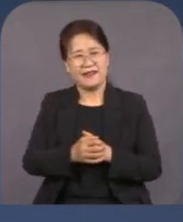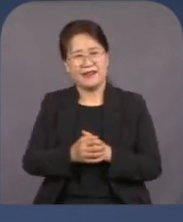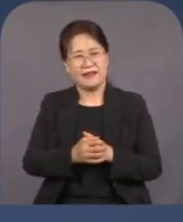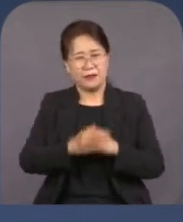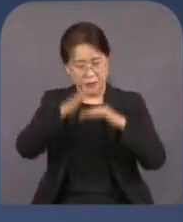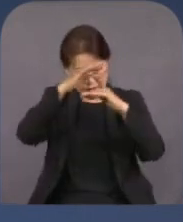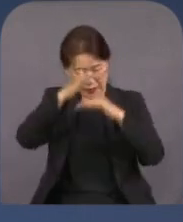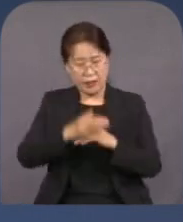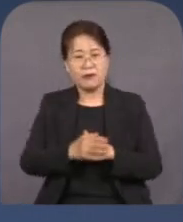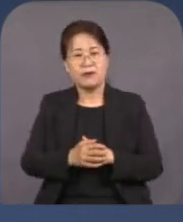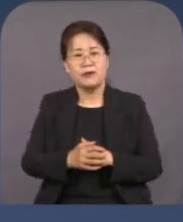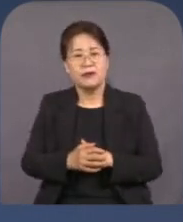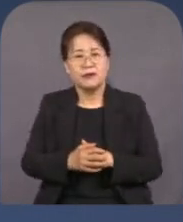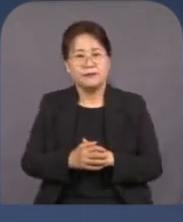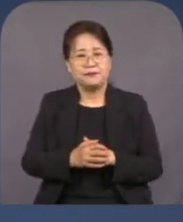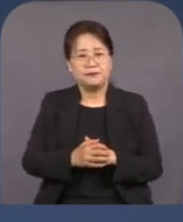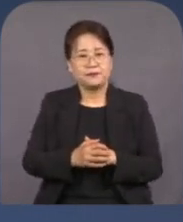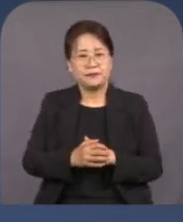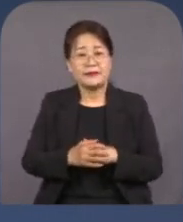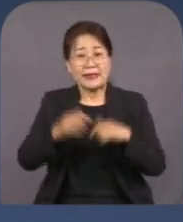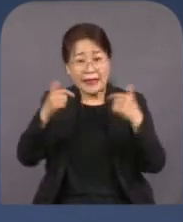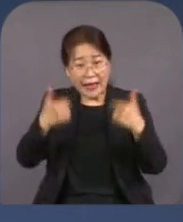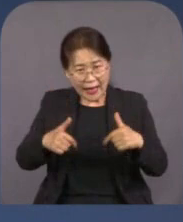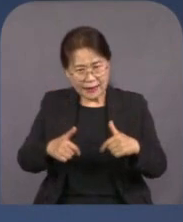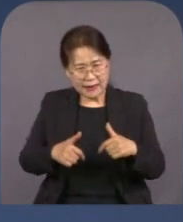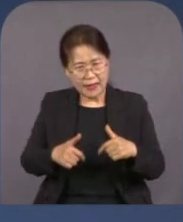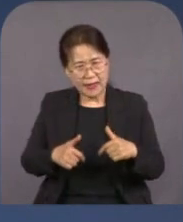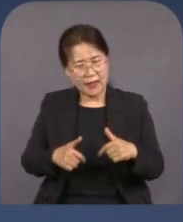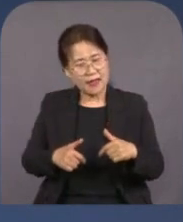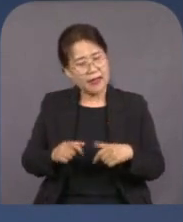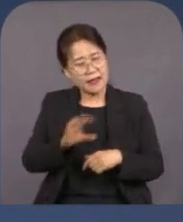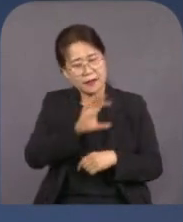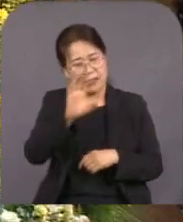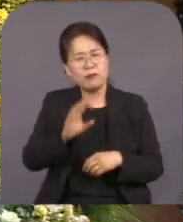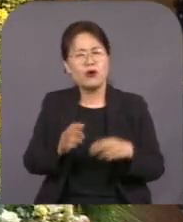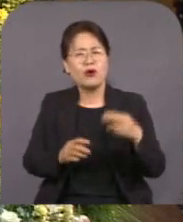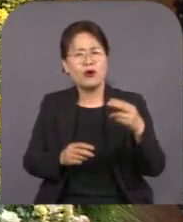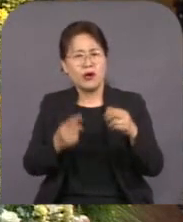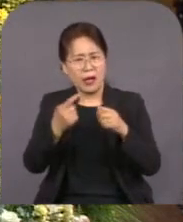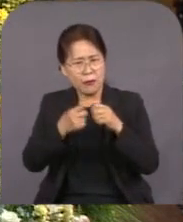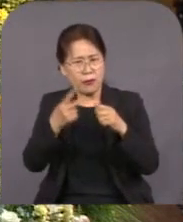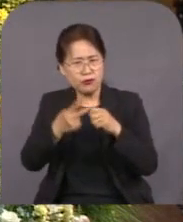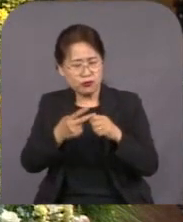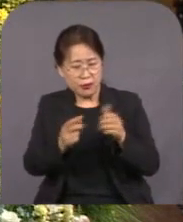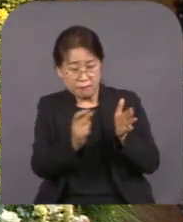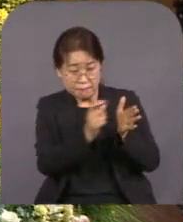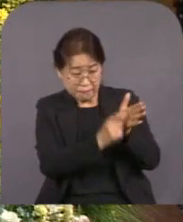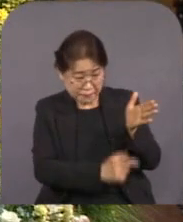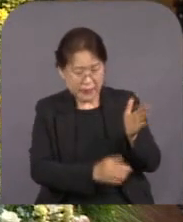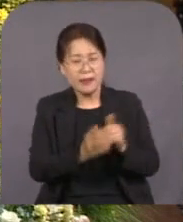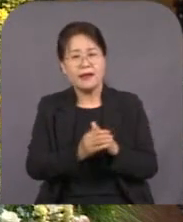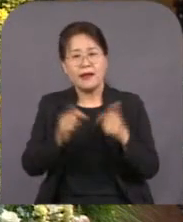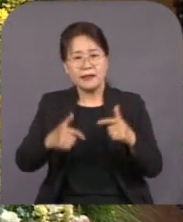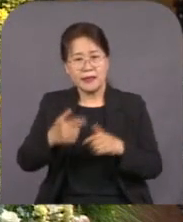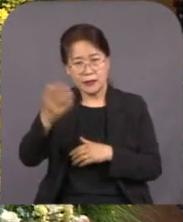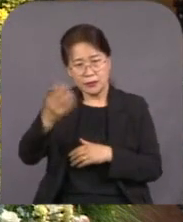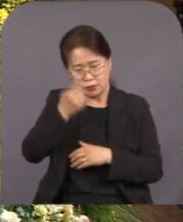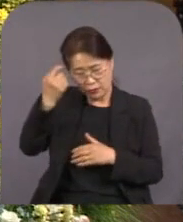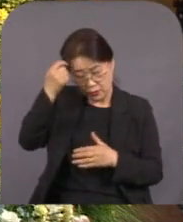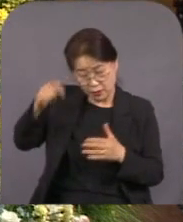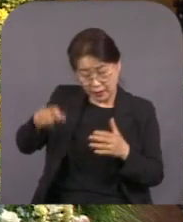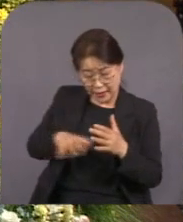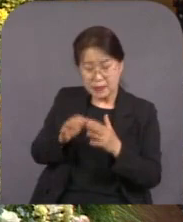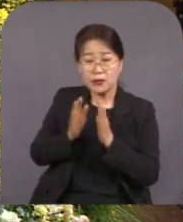18절을 보게 되면요 항상이라는 말이 두 번이나 나와요 자 우리 한번 읽겠습니다 다 같이요 항상 성령 안에서